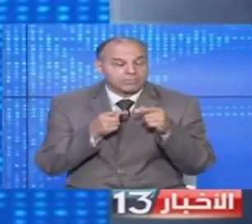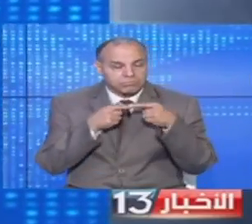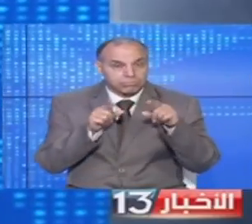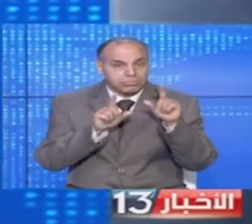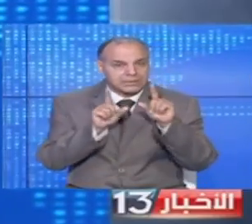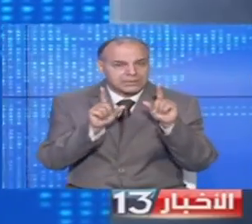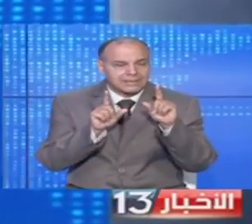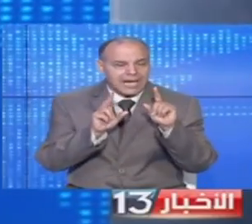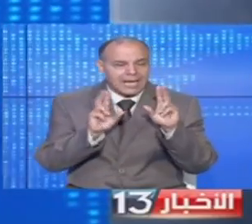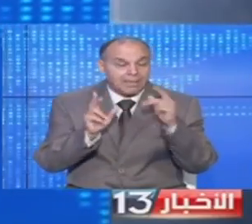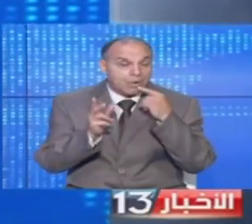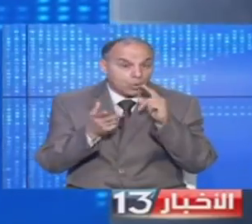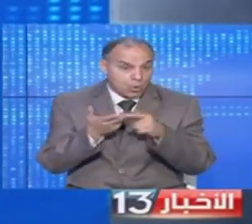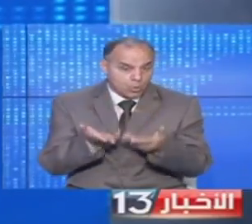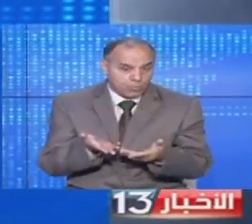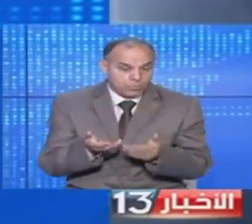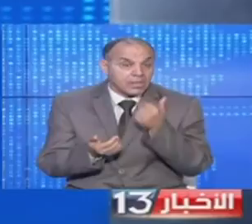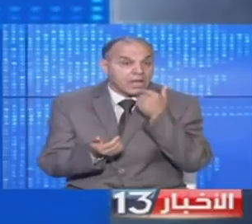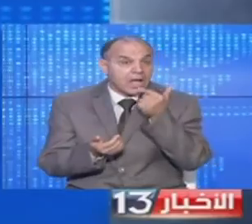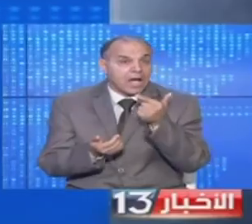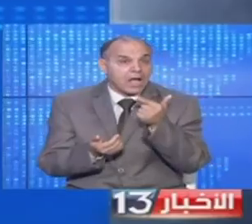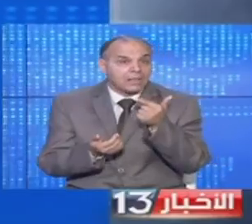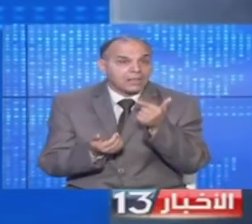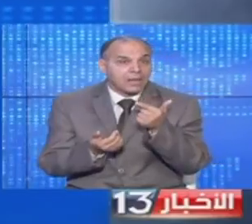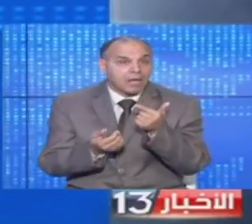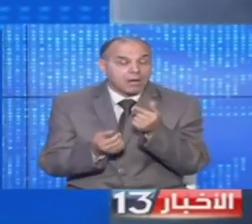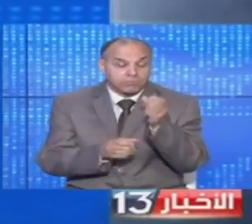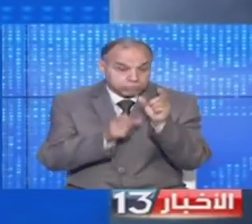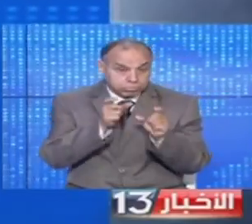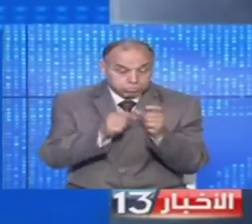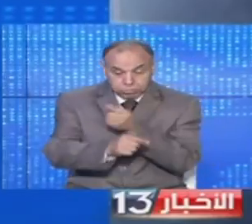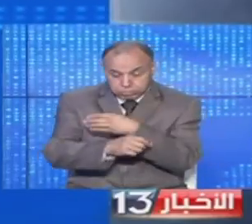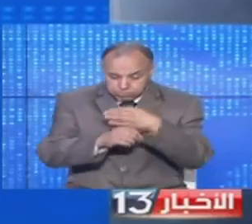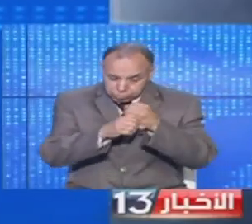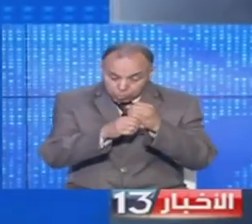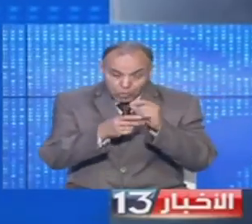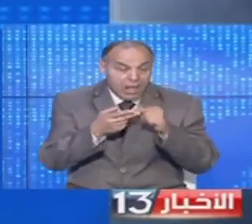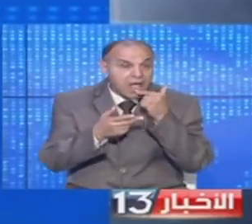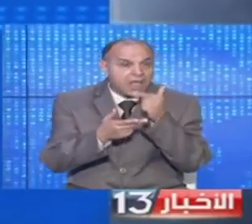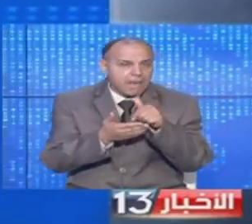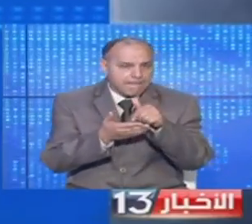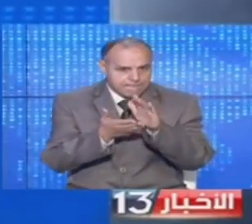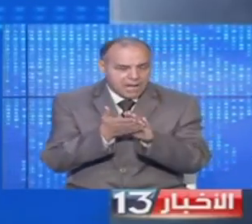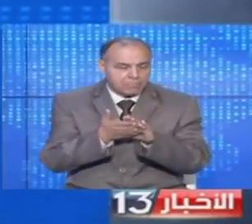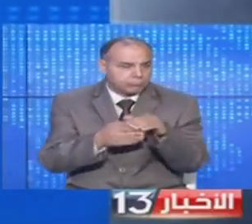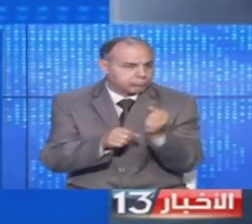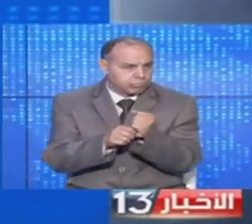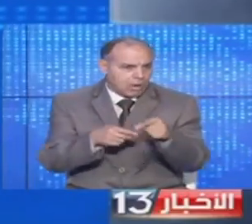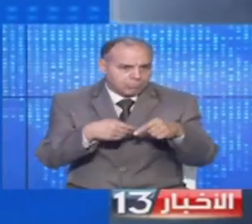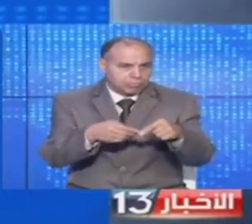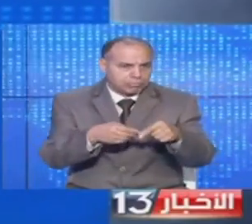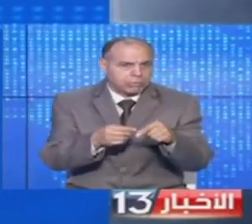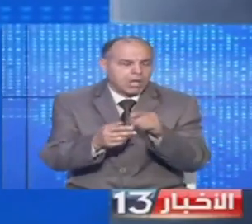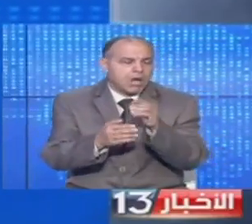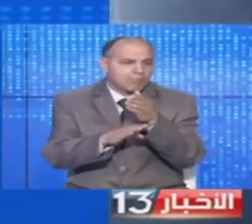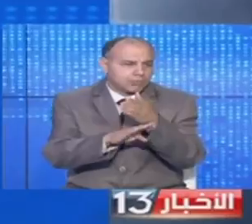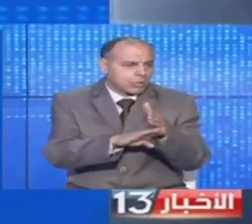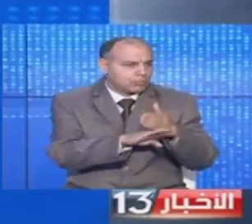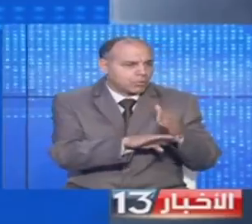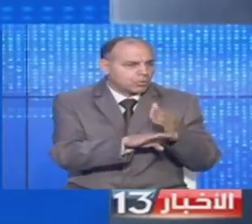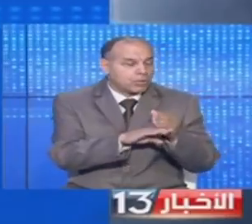لوكاله تونس افريقيا للانباء ان هذه الكميه من التحليل سيجري استخدامها على دفعات